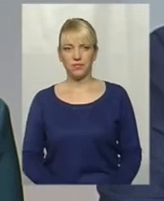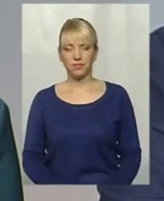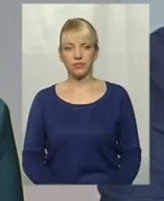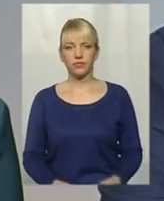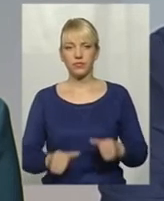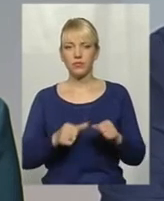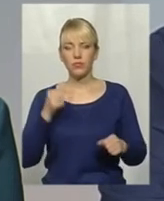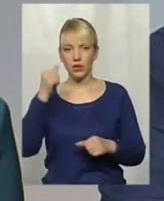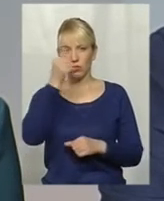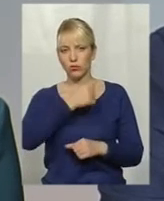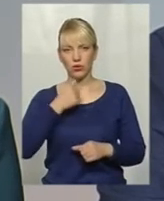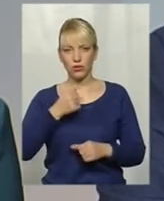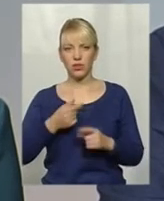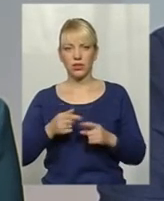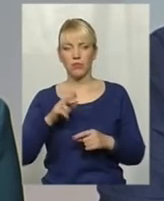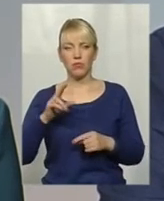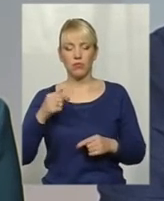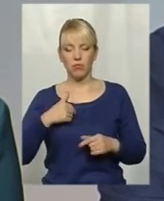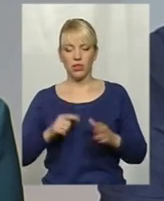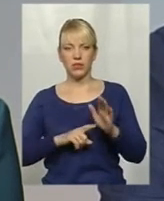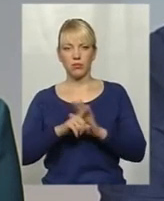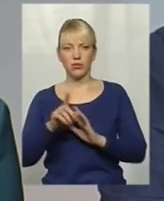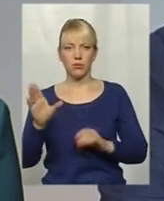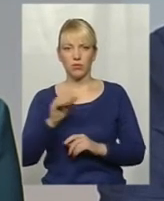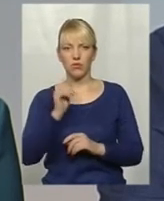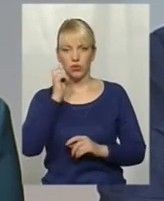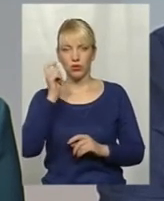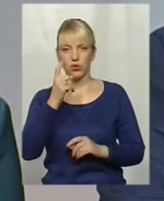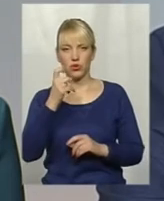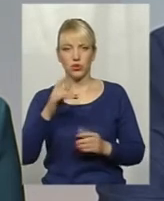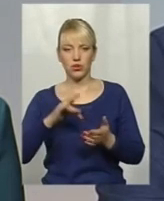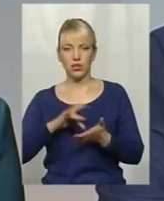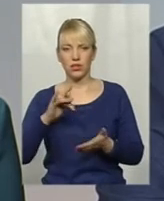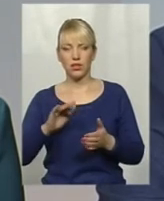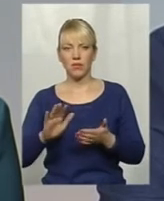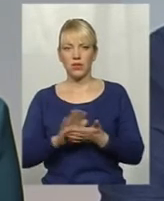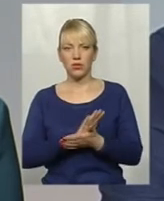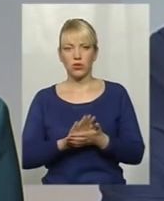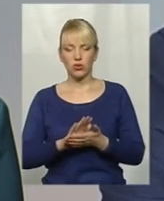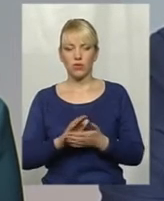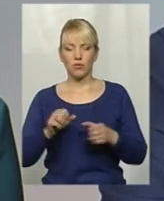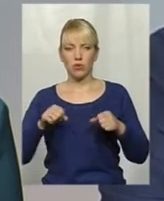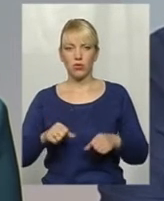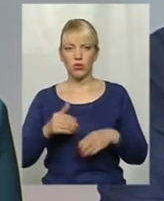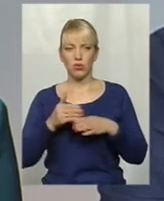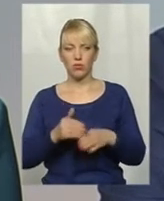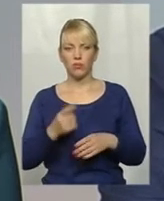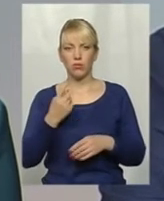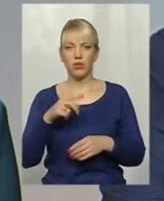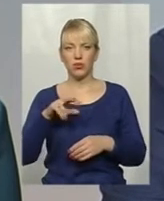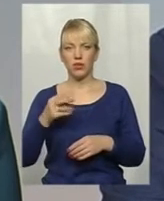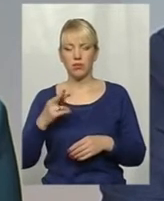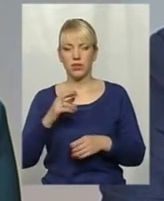році ми запустили по всій країні 100 центрів надання безкоштовної правової допомоги. З 1 липня вони запрацювали,